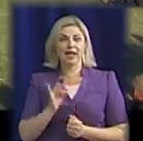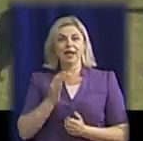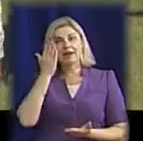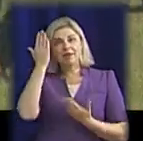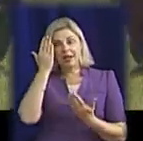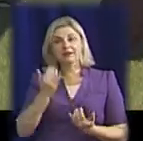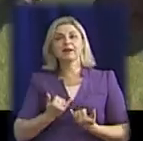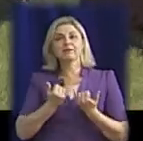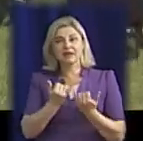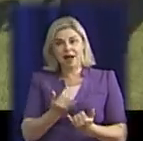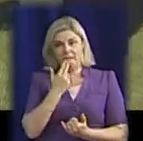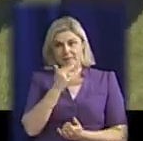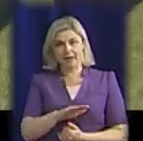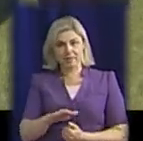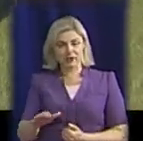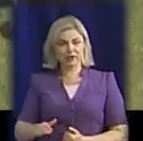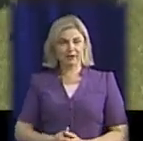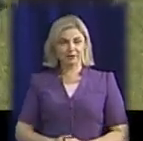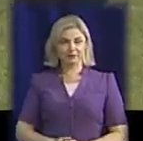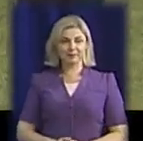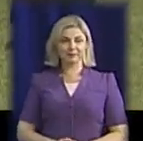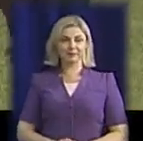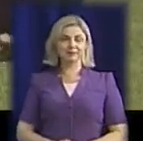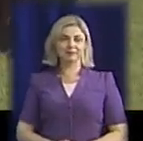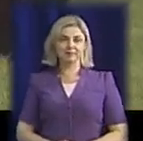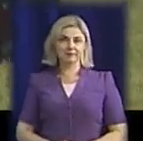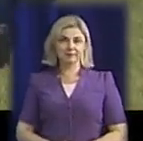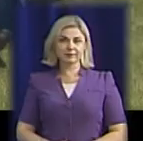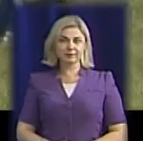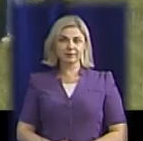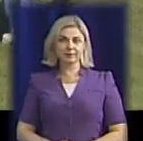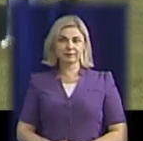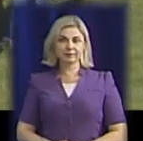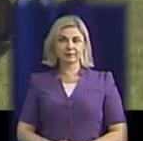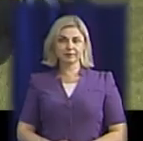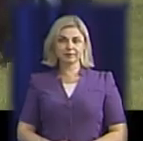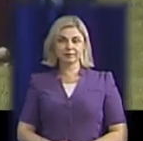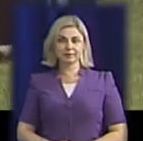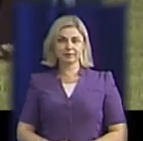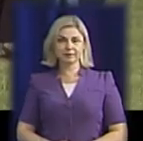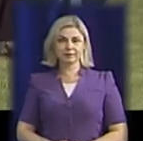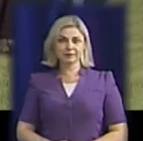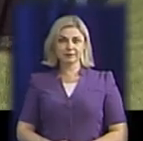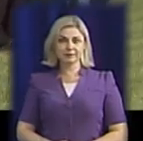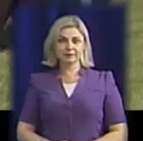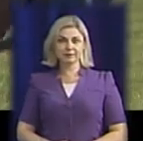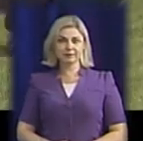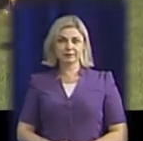найменших. 1-0 на користь рицарів поки що. І увага,